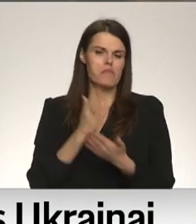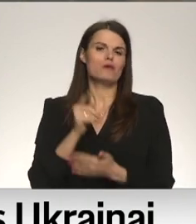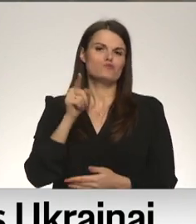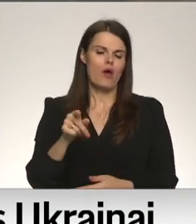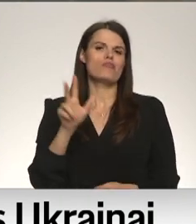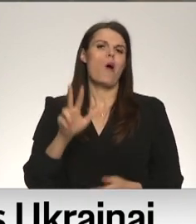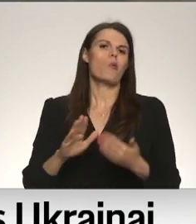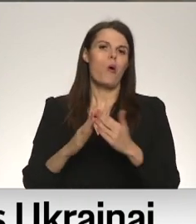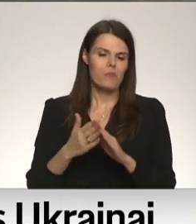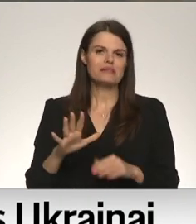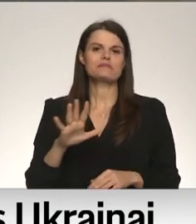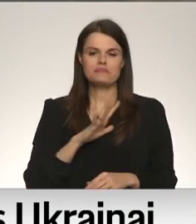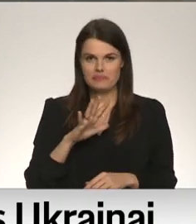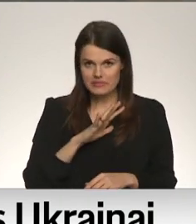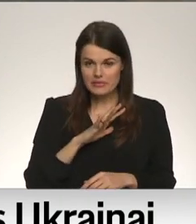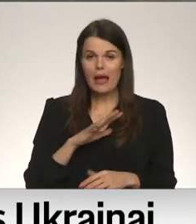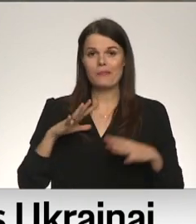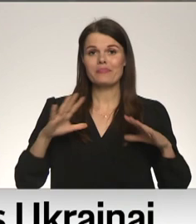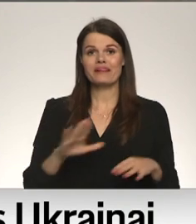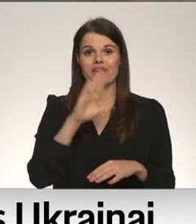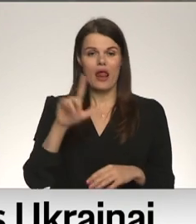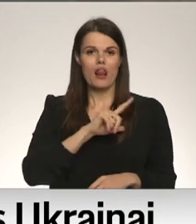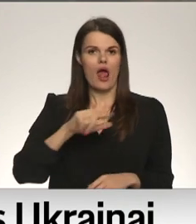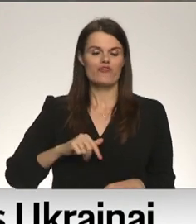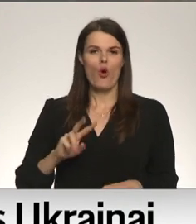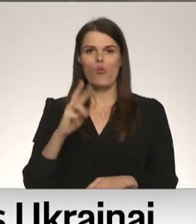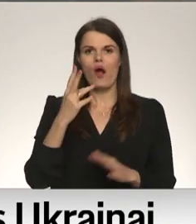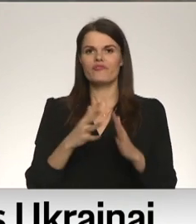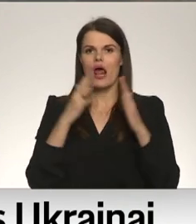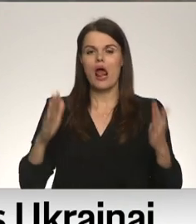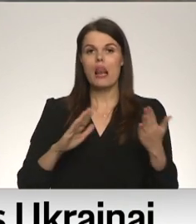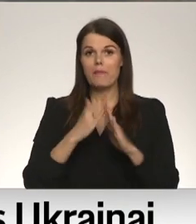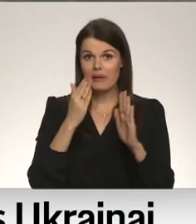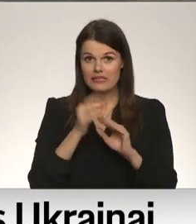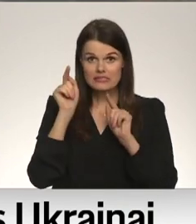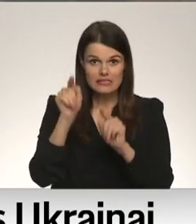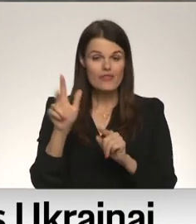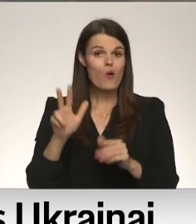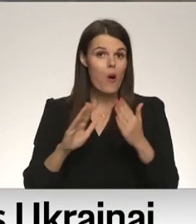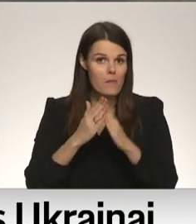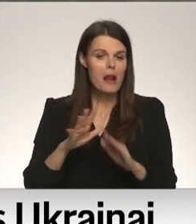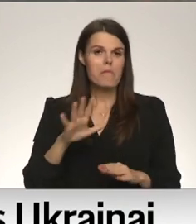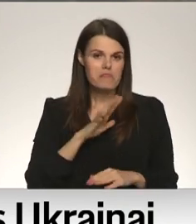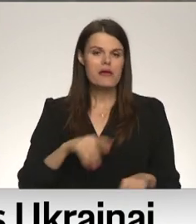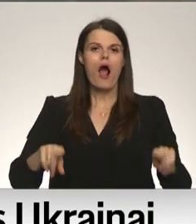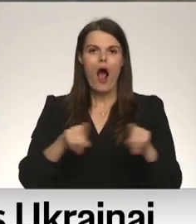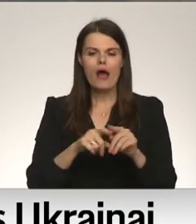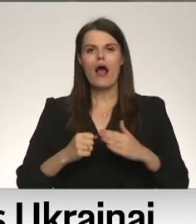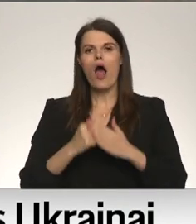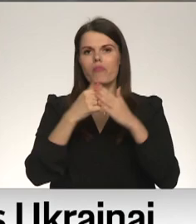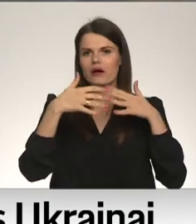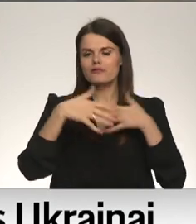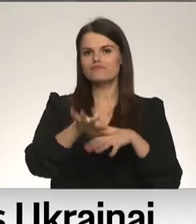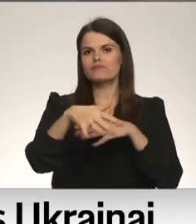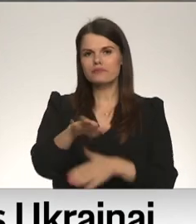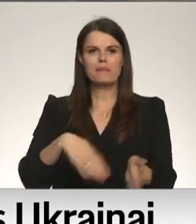Daugavpilī. Brīvdienās Latvijas otrajā lielākajā pilsētā notika arī atbalsta gājiens, kurā pēc organizētāja aplēsēm piedalījās ap 700 cilvēku